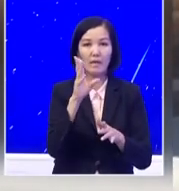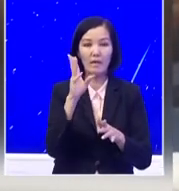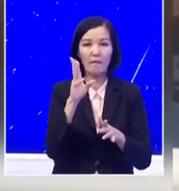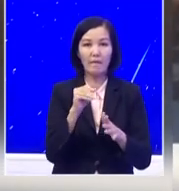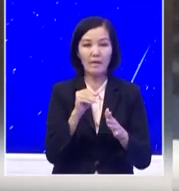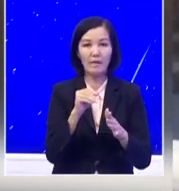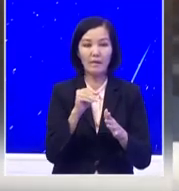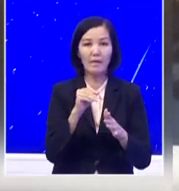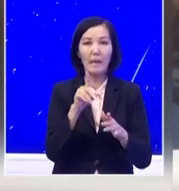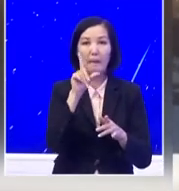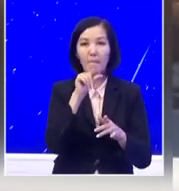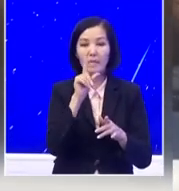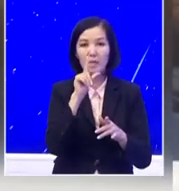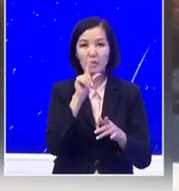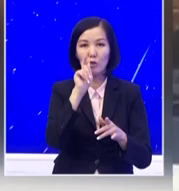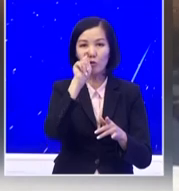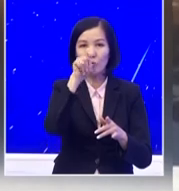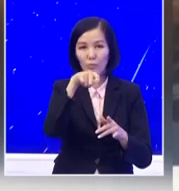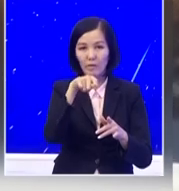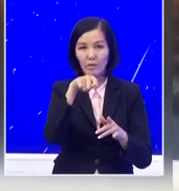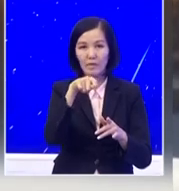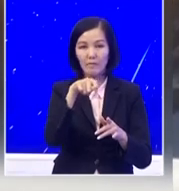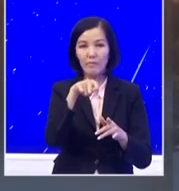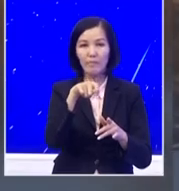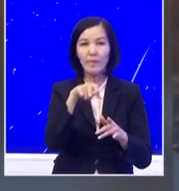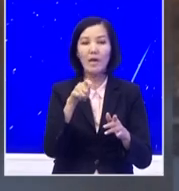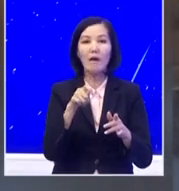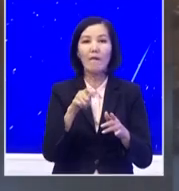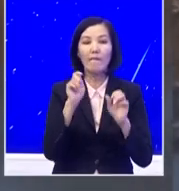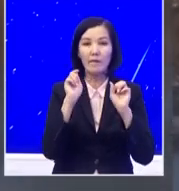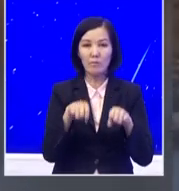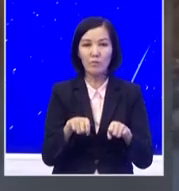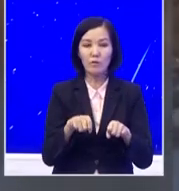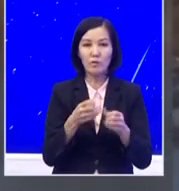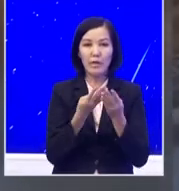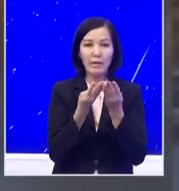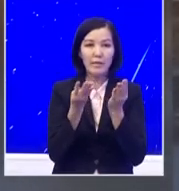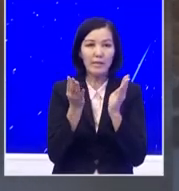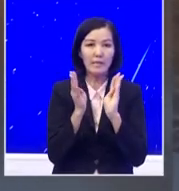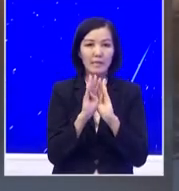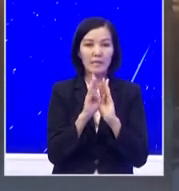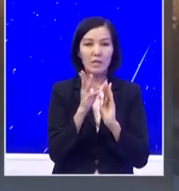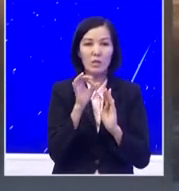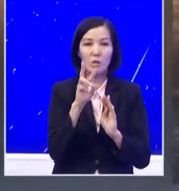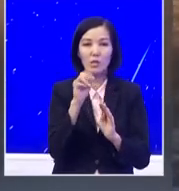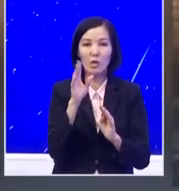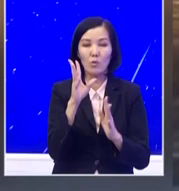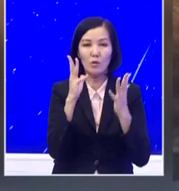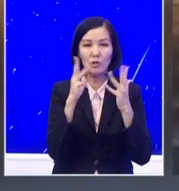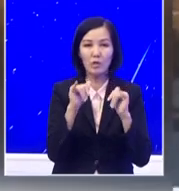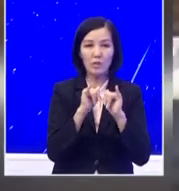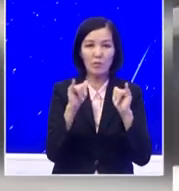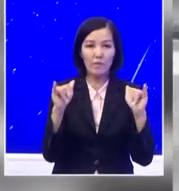средних размеров, птица с дугообразно загнутым вниз длинным клювом. Возможно, гнездится на озере Шушкаколь, где численность этого вида